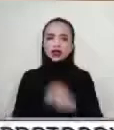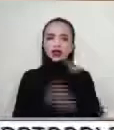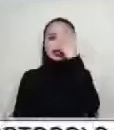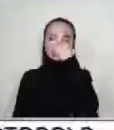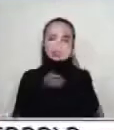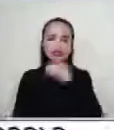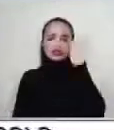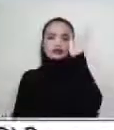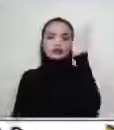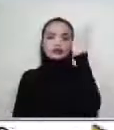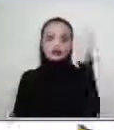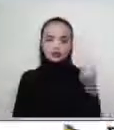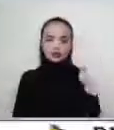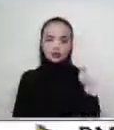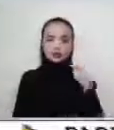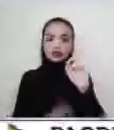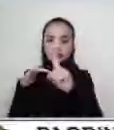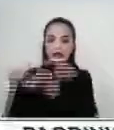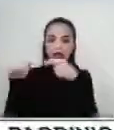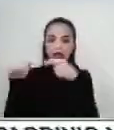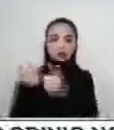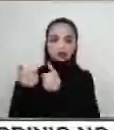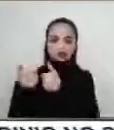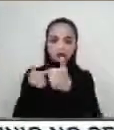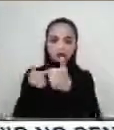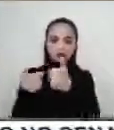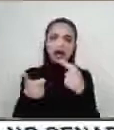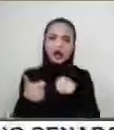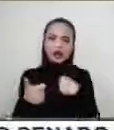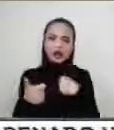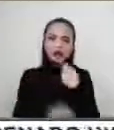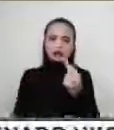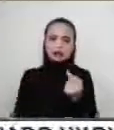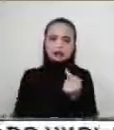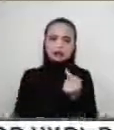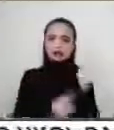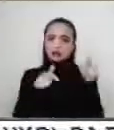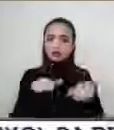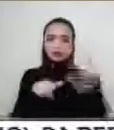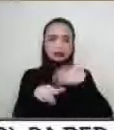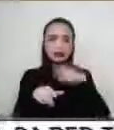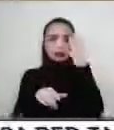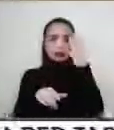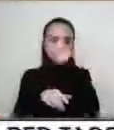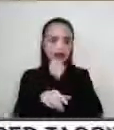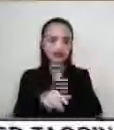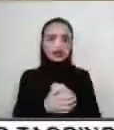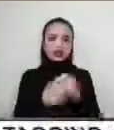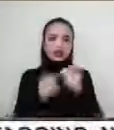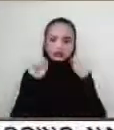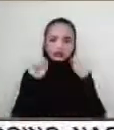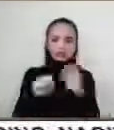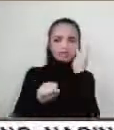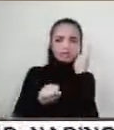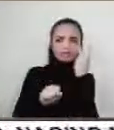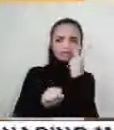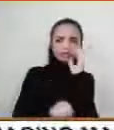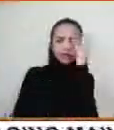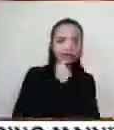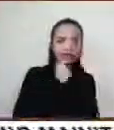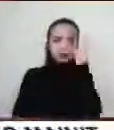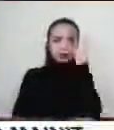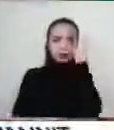influencer, ang Italianang si Chiara Ferragni at ang fashion blogger at model na si Caroline Dawar.